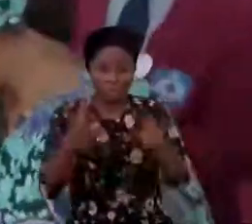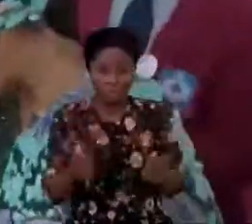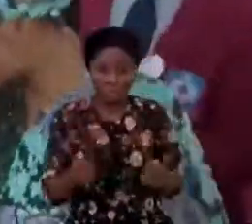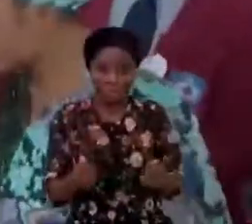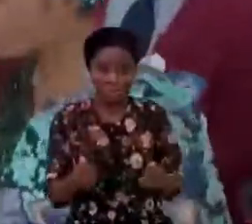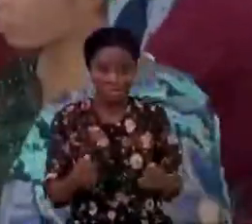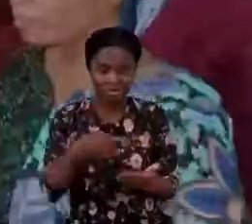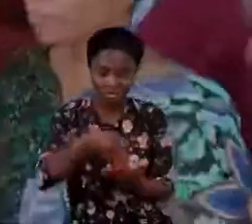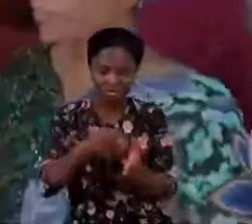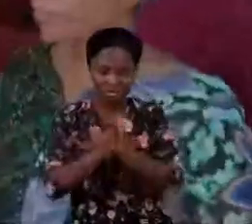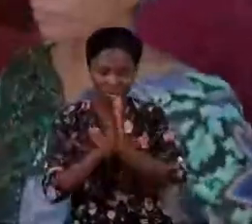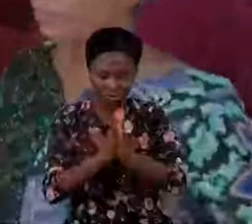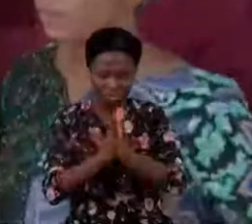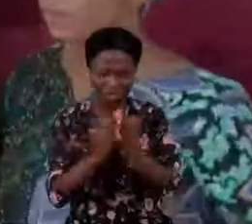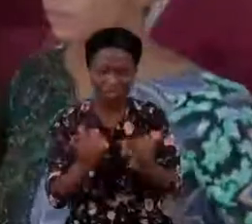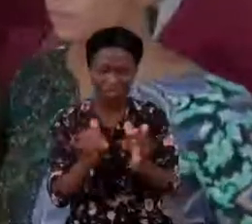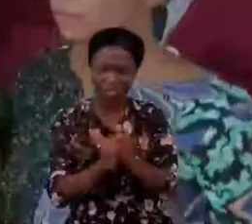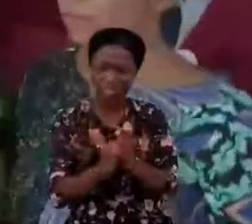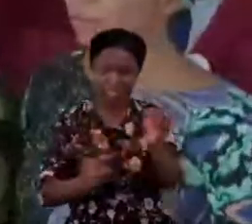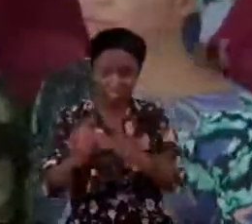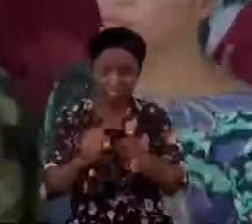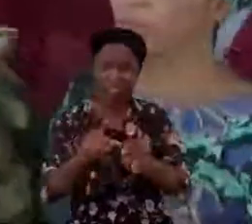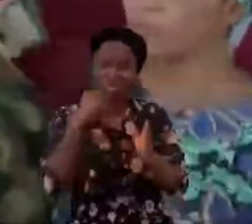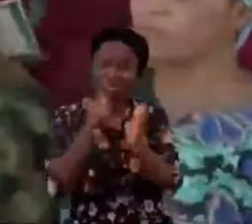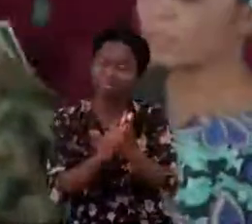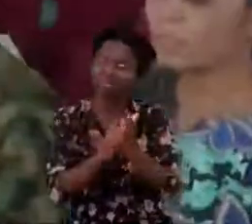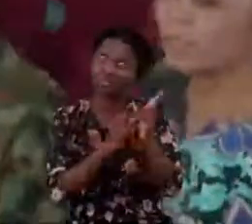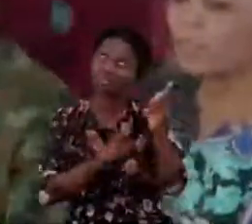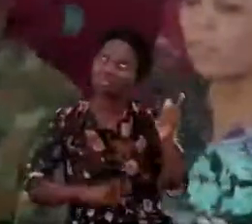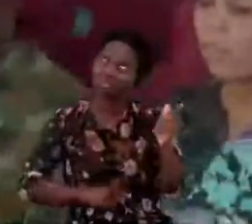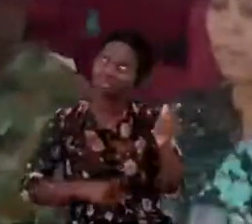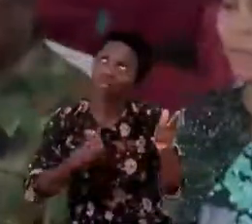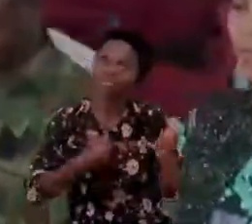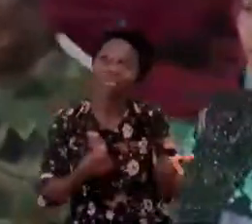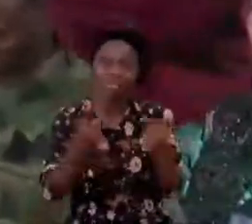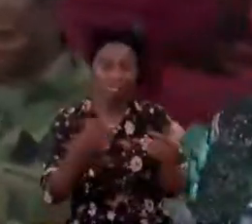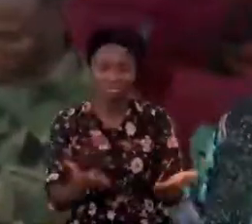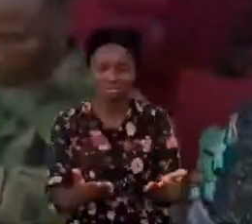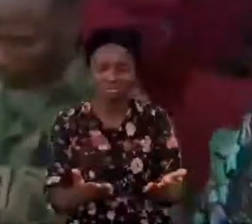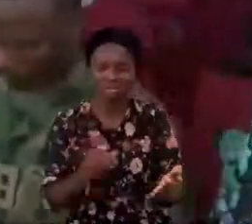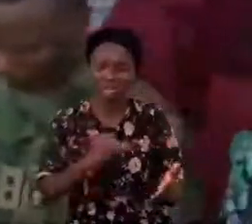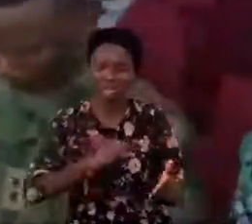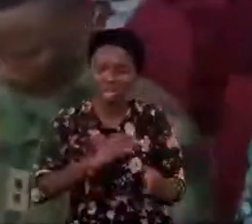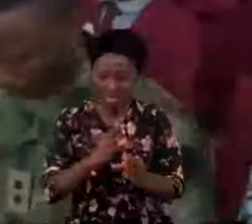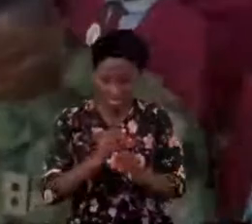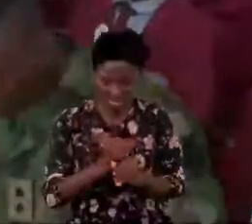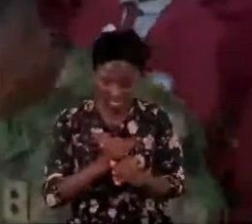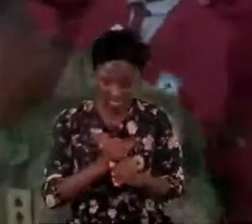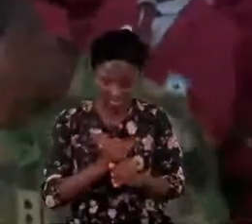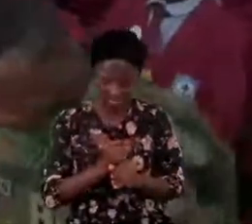reçois, je viens, je reçois, je viens, je reçois. Parle au Seigneur